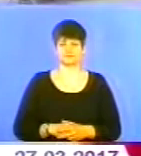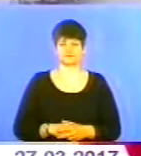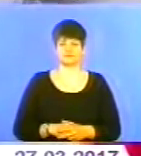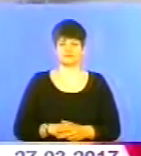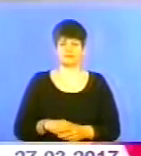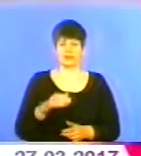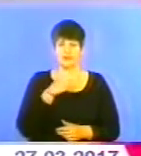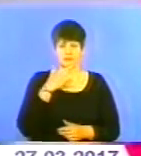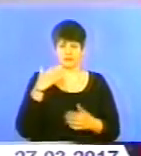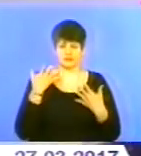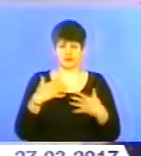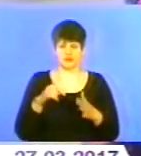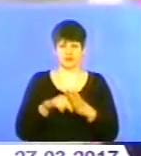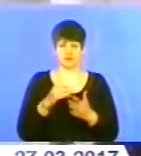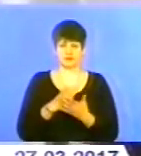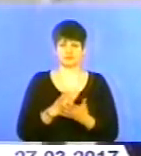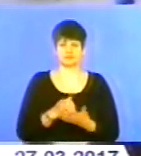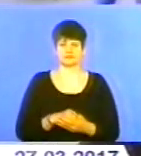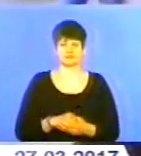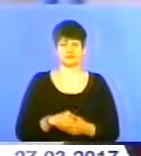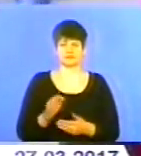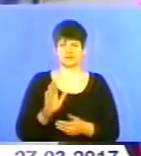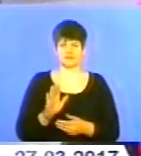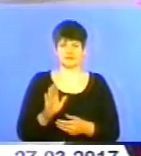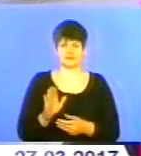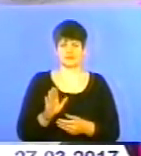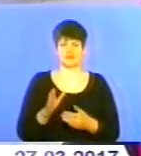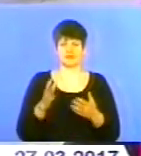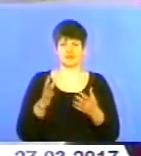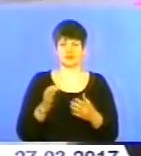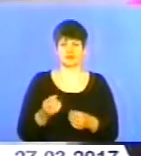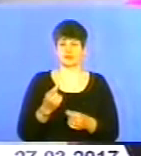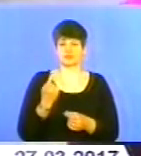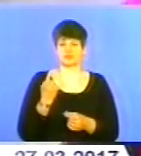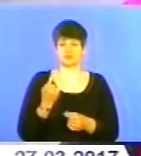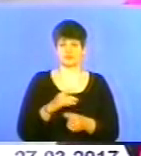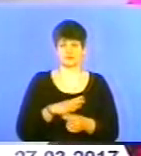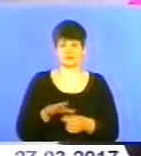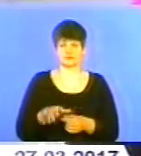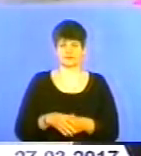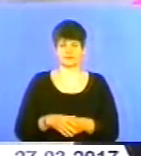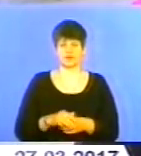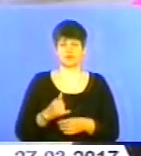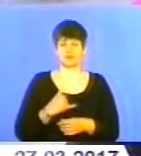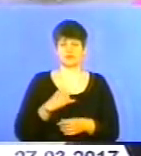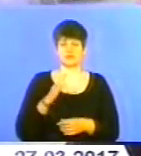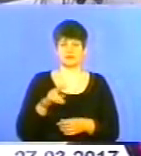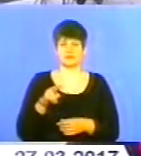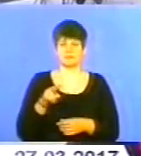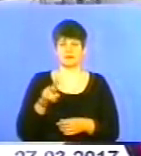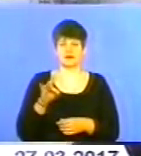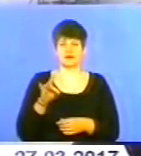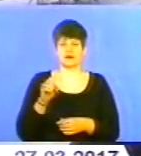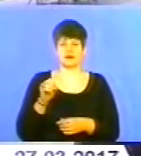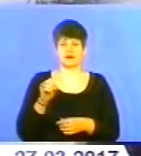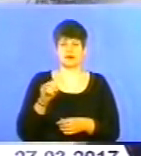Чи багато вже ролей зіграла? Ні, ще не одного. У нас тільки буде прем'єра, ми тільки перший рік ходимо